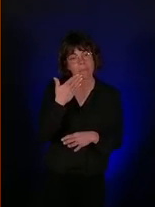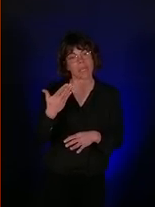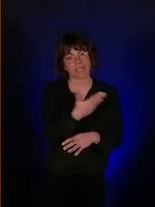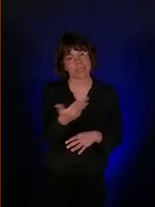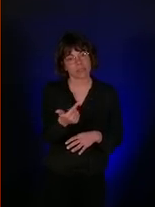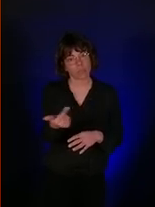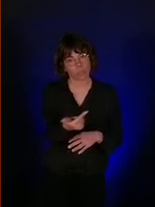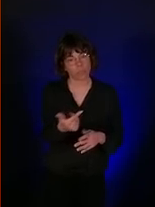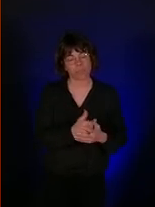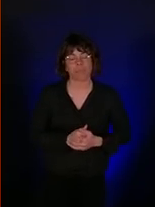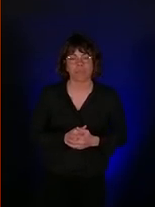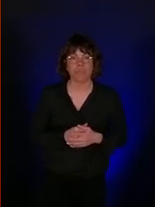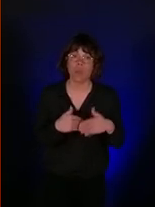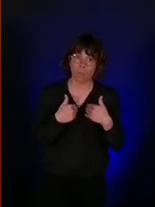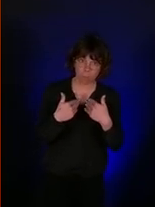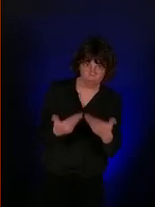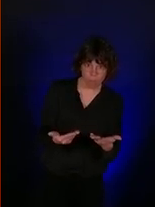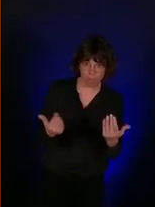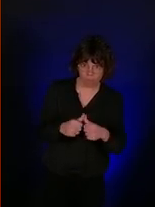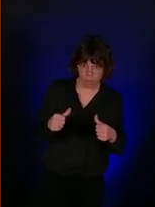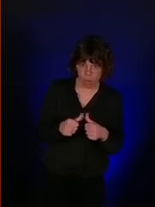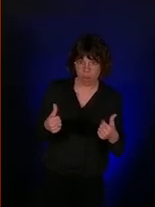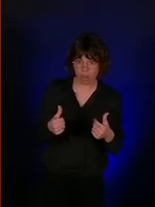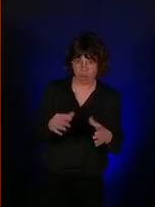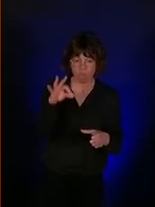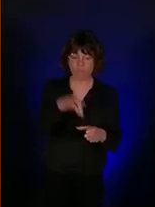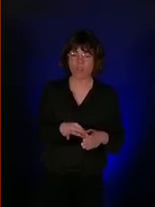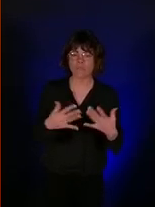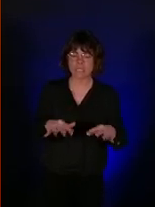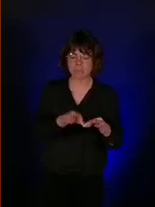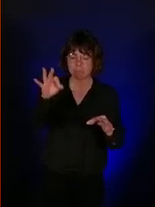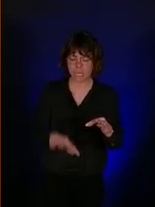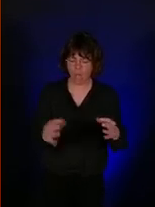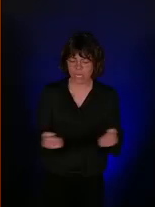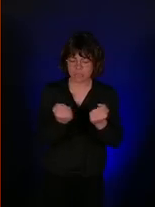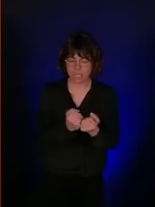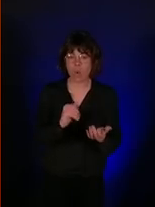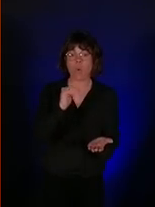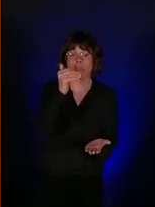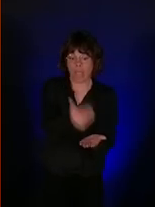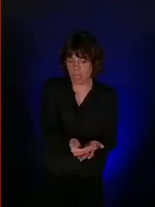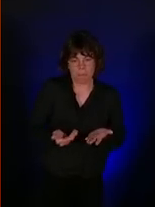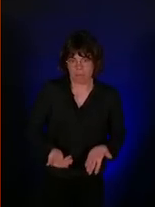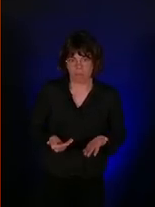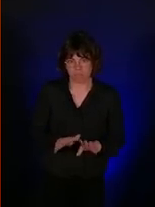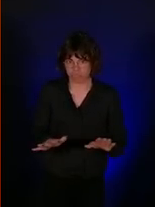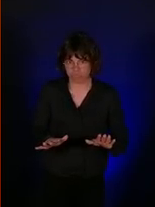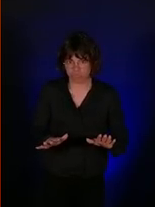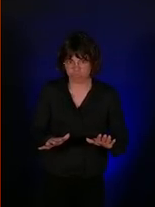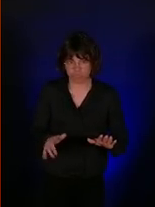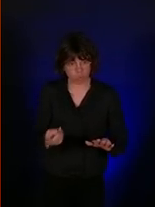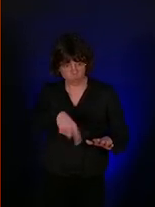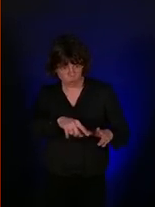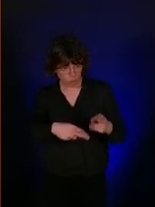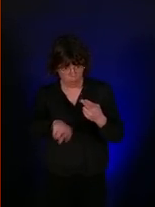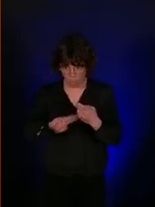deux. Ce que je vous propose, c'est que le scrutin sur le vote du bilan d'activité soit clos à partir de maintenant. Visiblement, tout le monde a